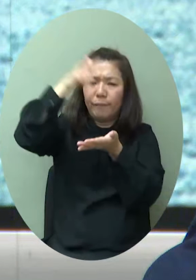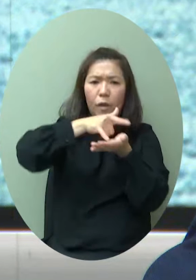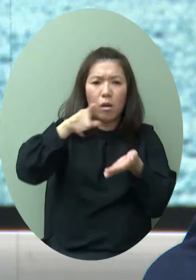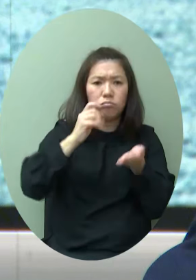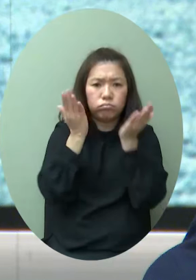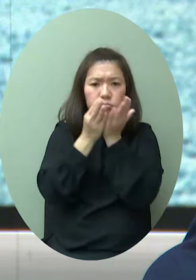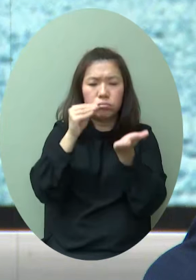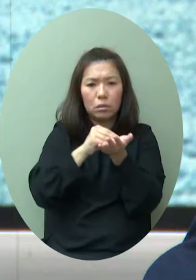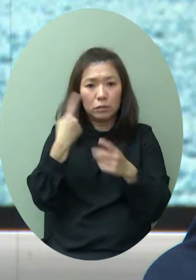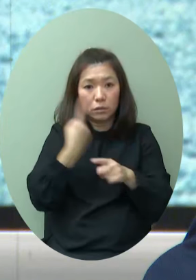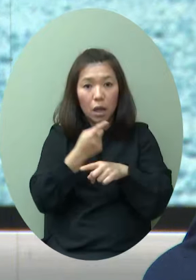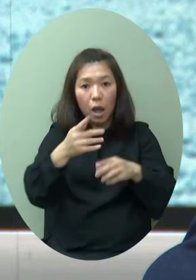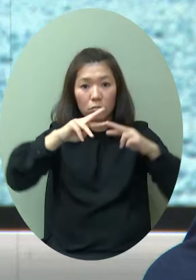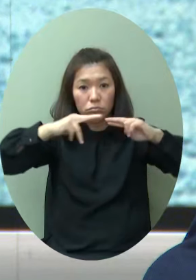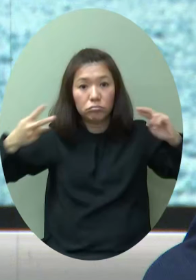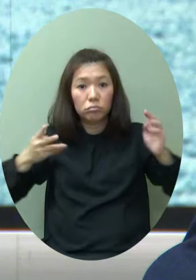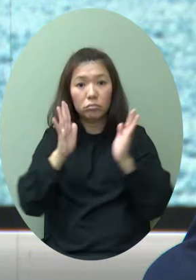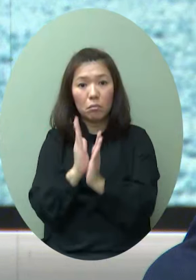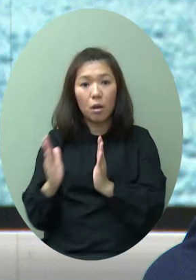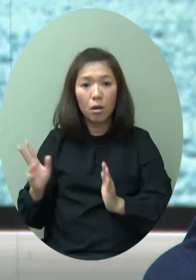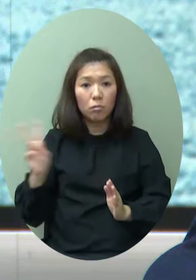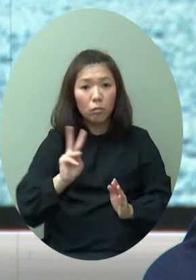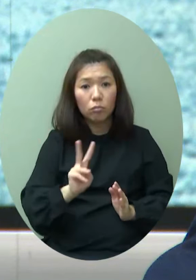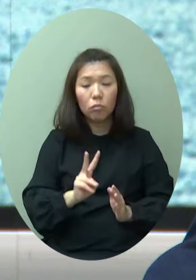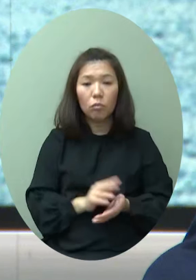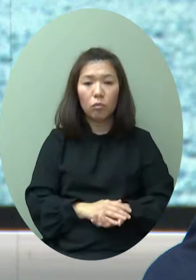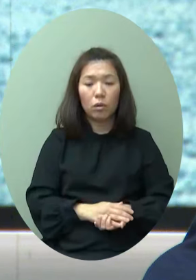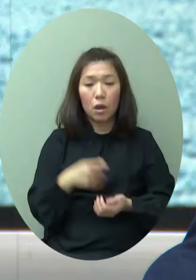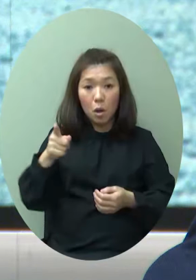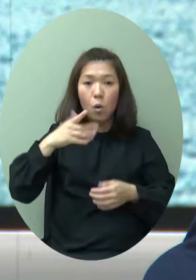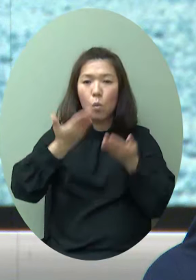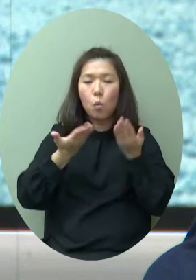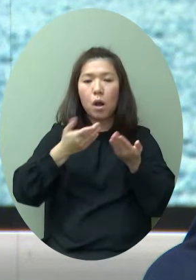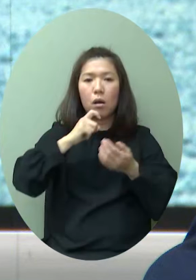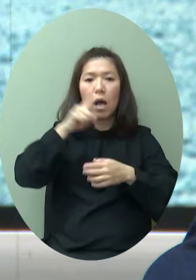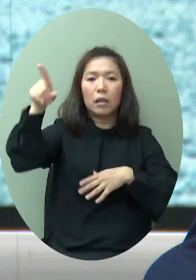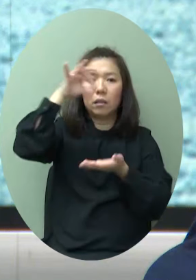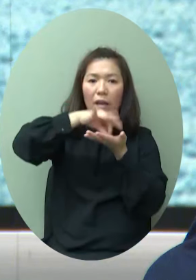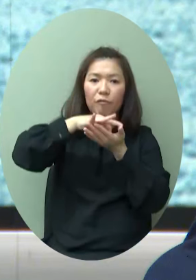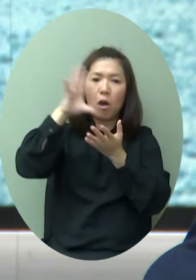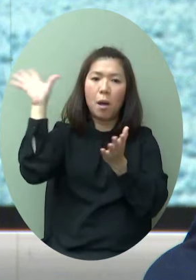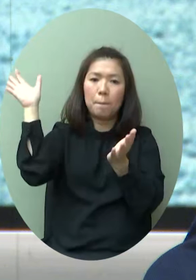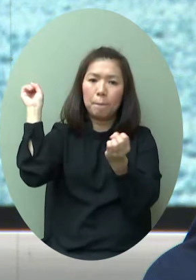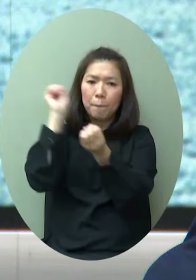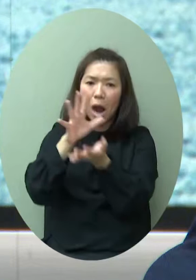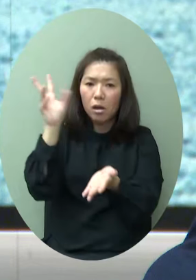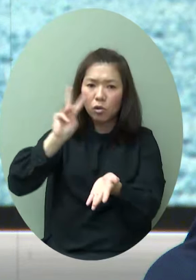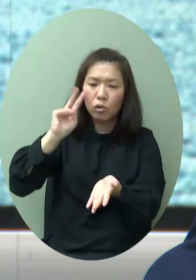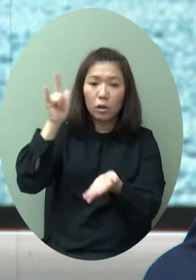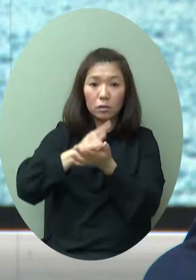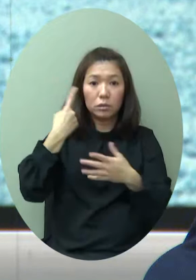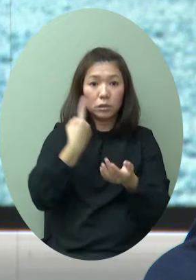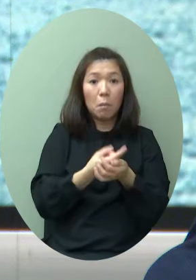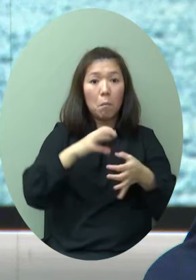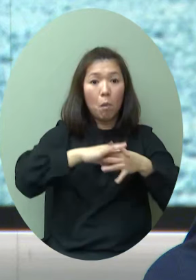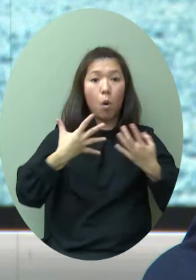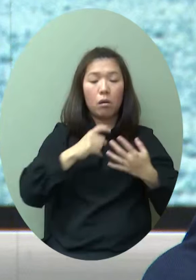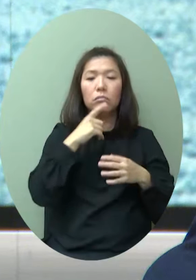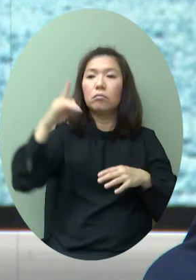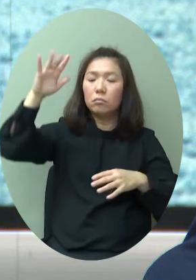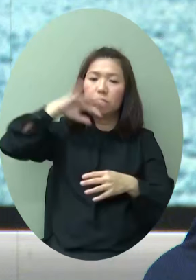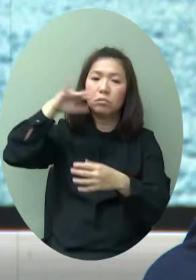家係個基因排序一模一樣。咁可能係同一個國家嚟，咁但係完全係即係冇流行病學關聯嘅，即係可能一個人嚟